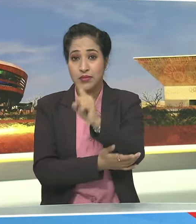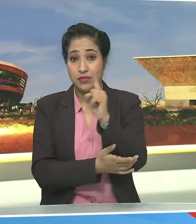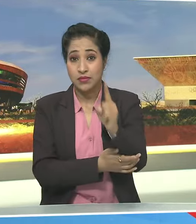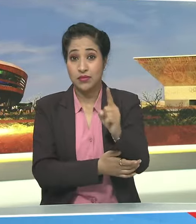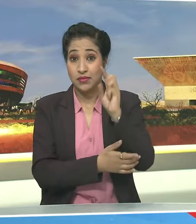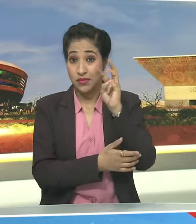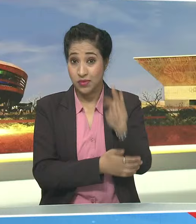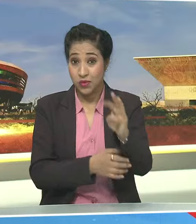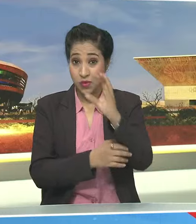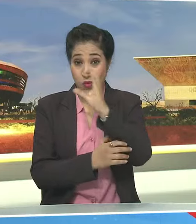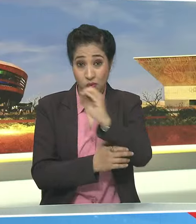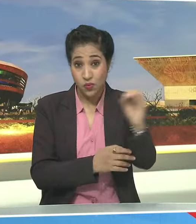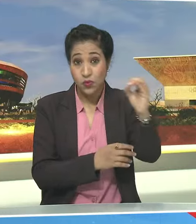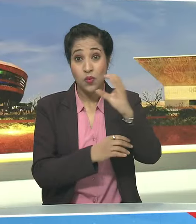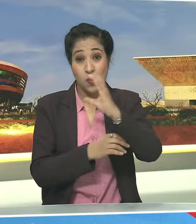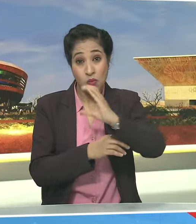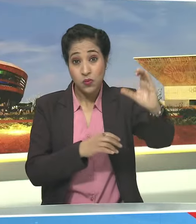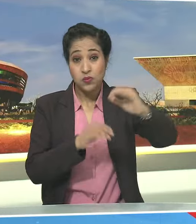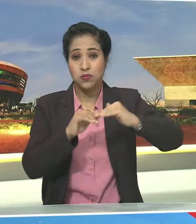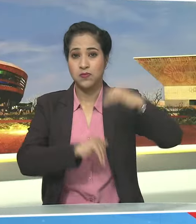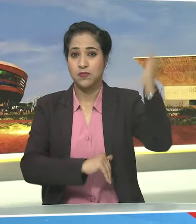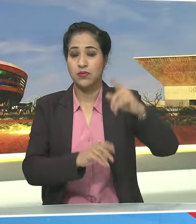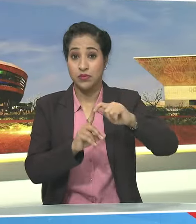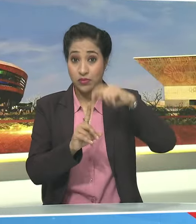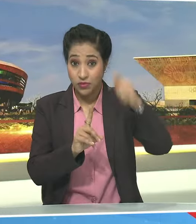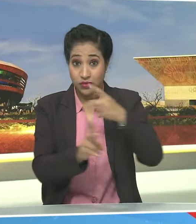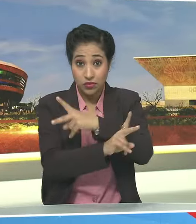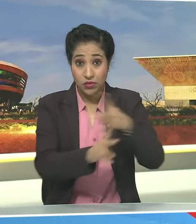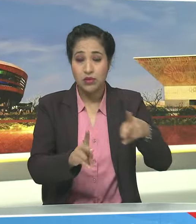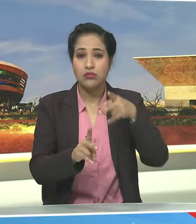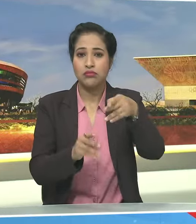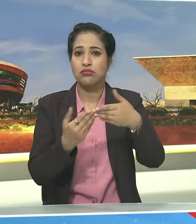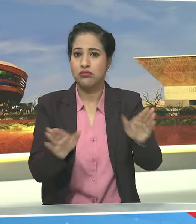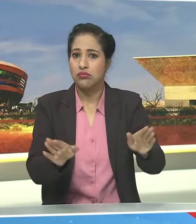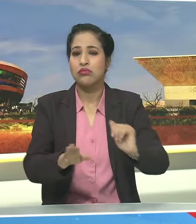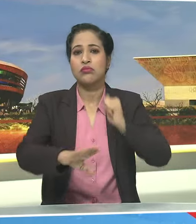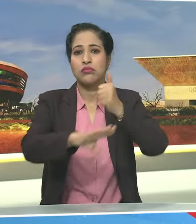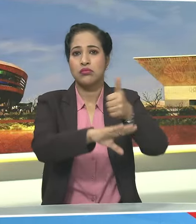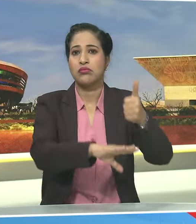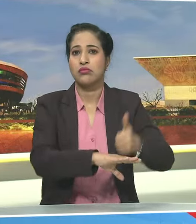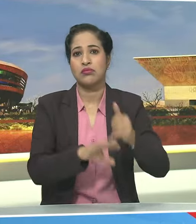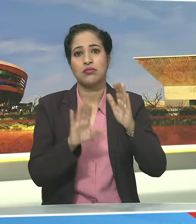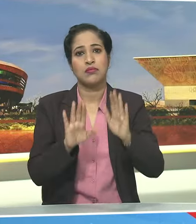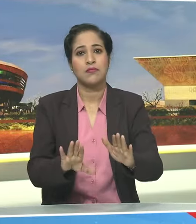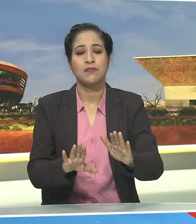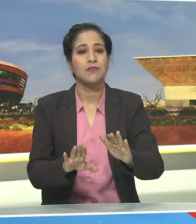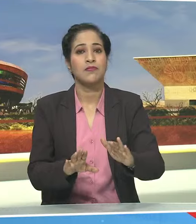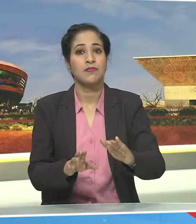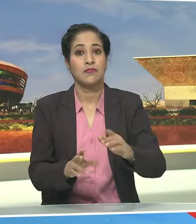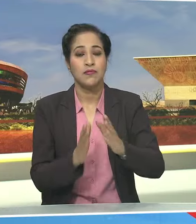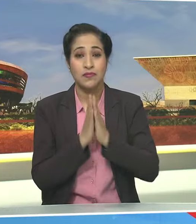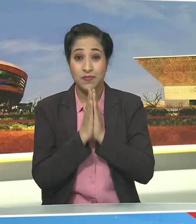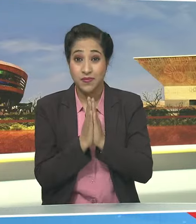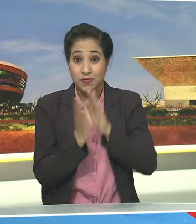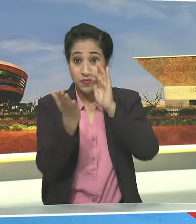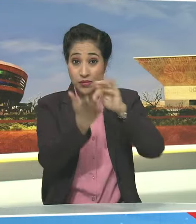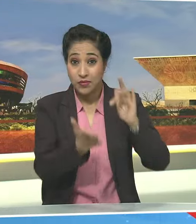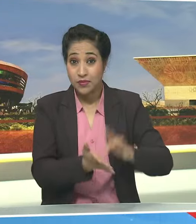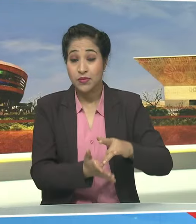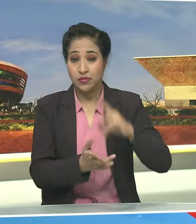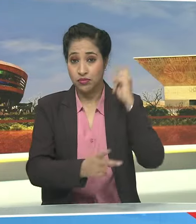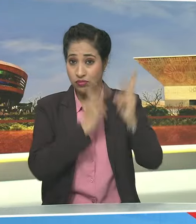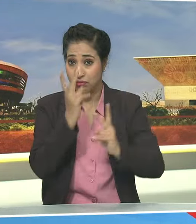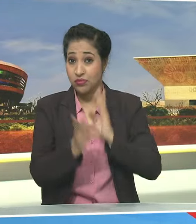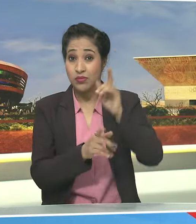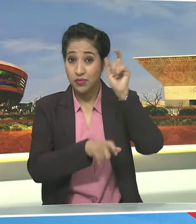000 करोड़ रुपए की लागत वाली परियोजनाओं का उद्घाटन और आधार चिला रखेंगे तीर्थ स्थलों की